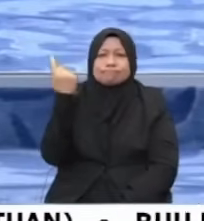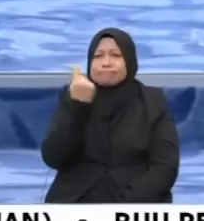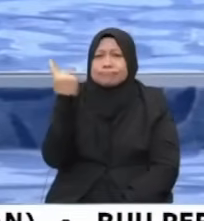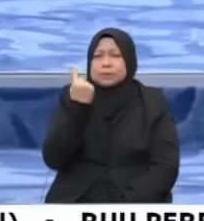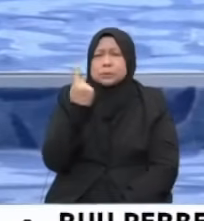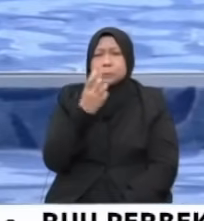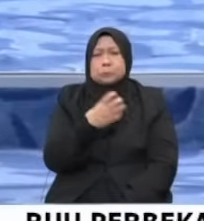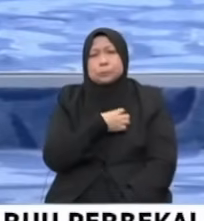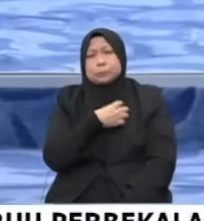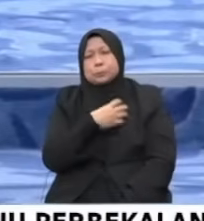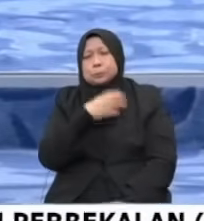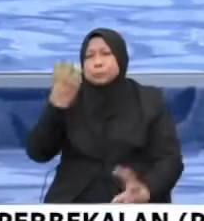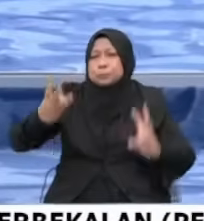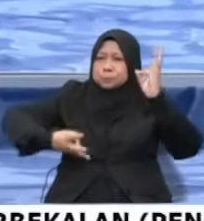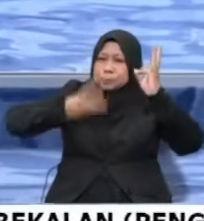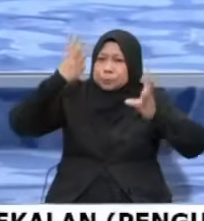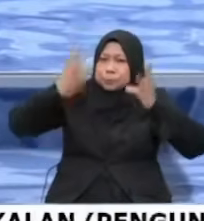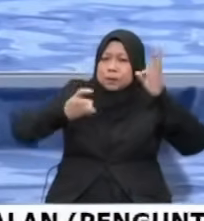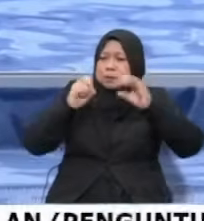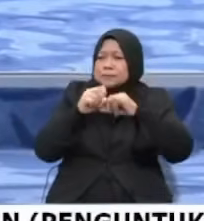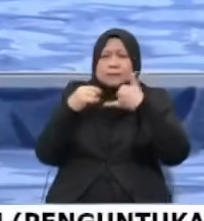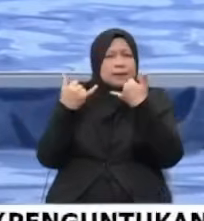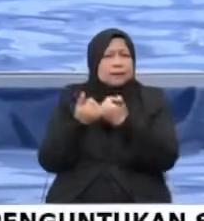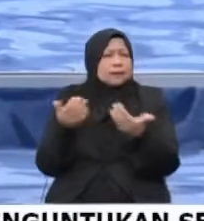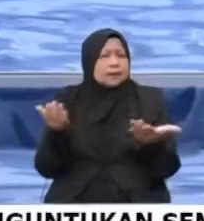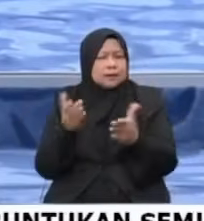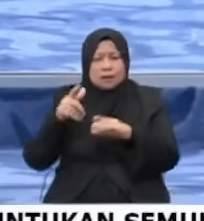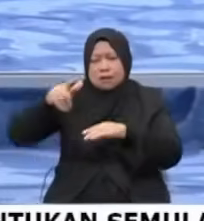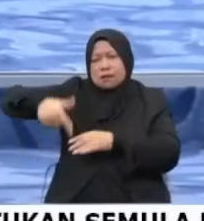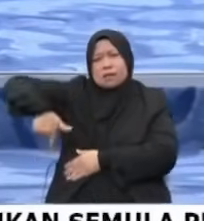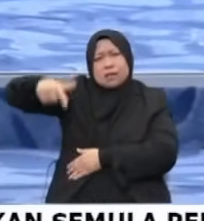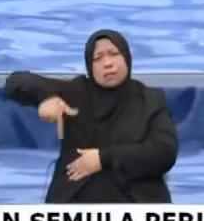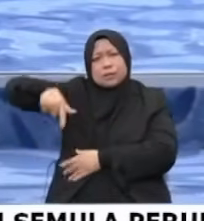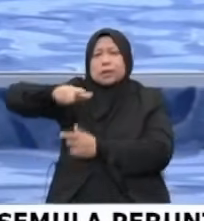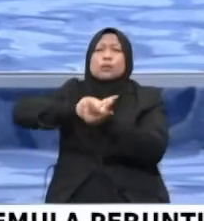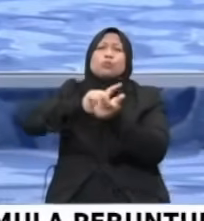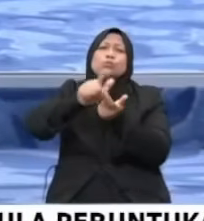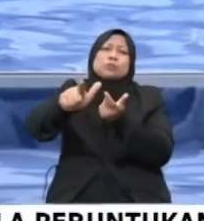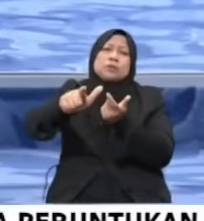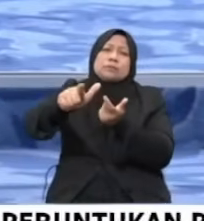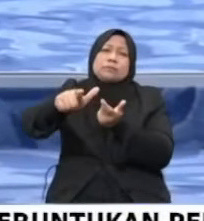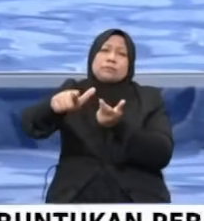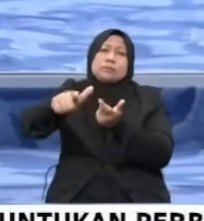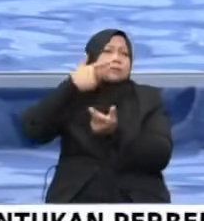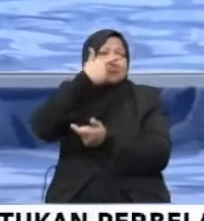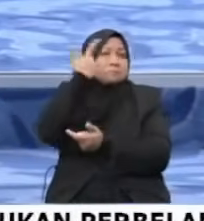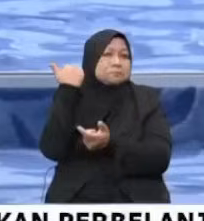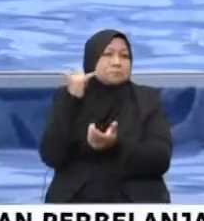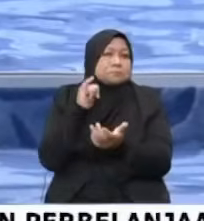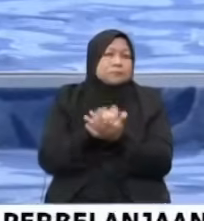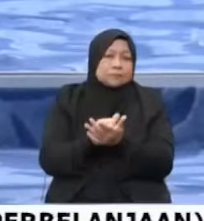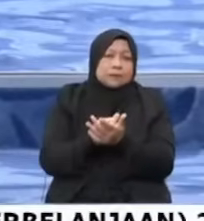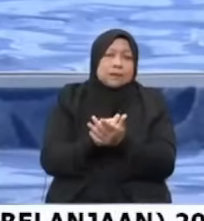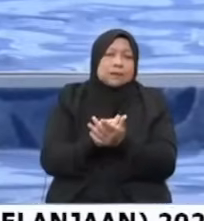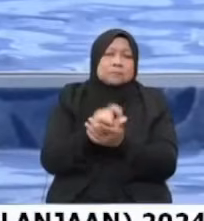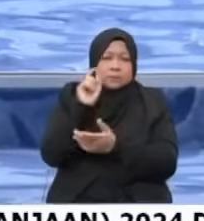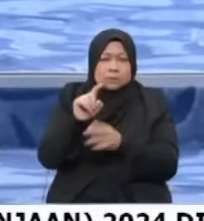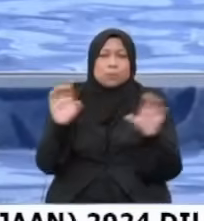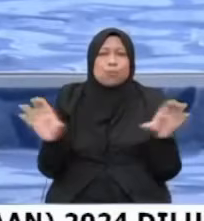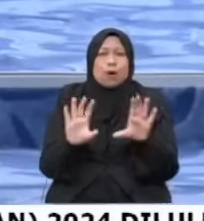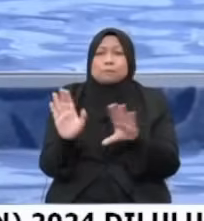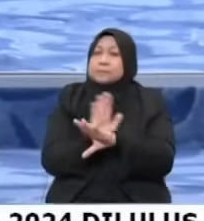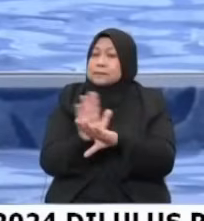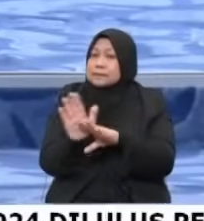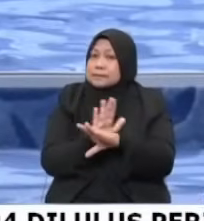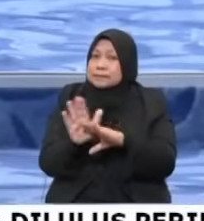kritikannya kebimbangan syarikat-sarikat ialah kerana kelewatan kelulusan sebab itu disebut ease of doing business tapi